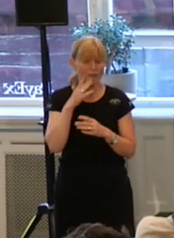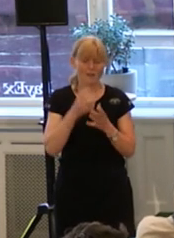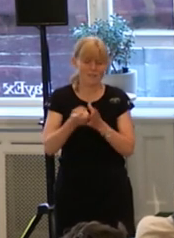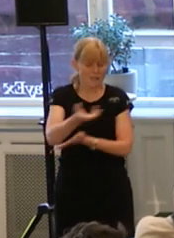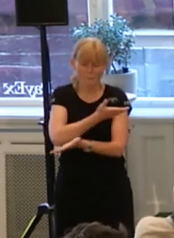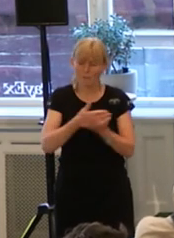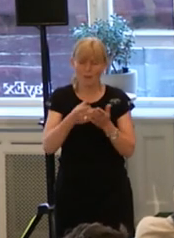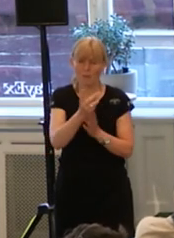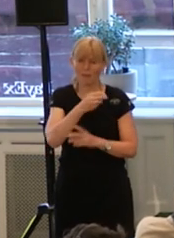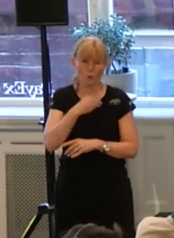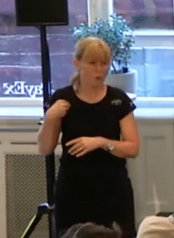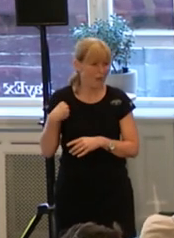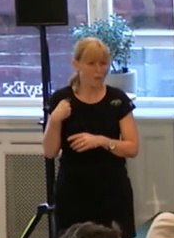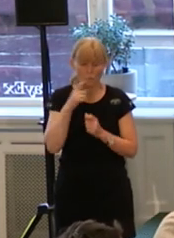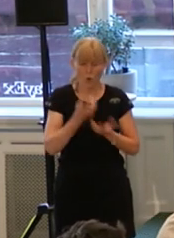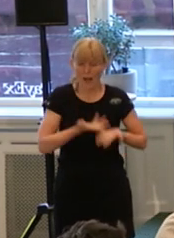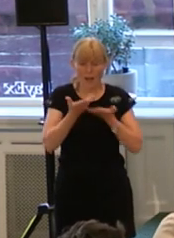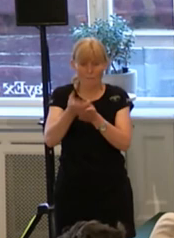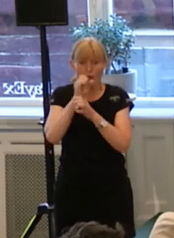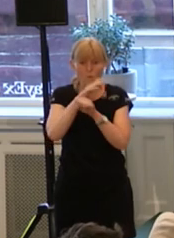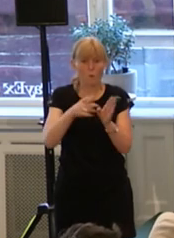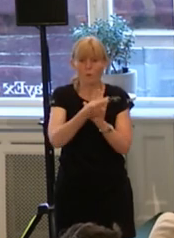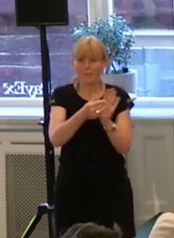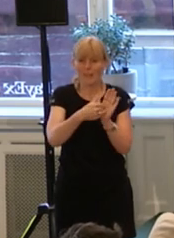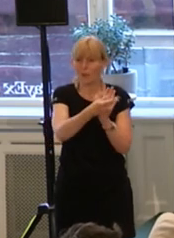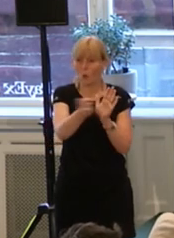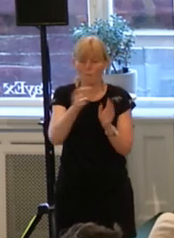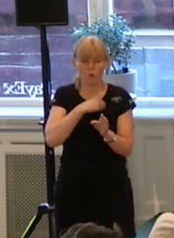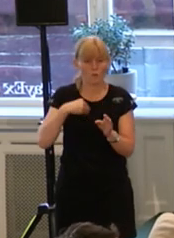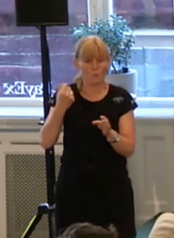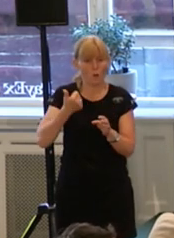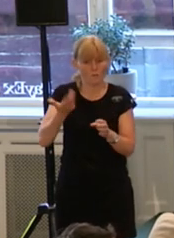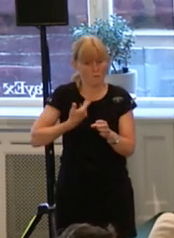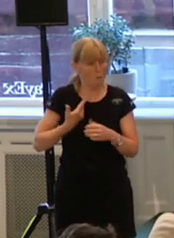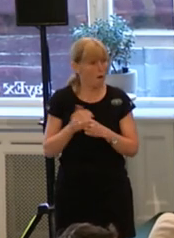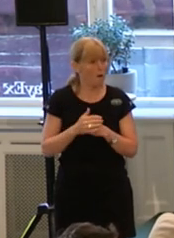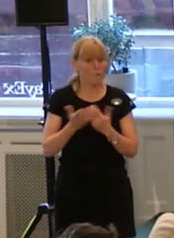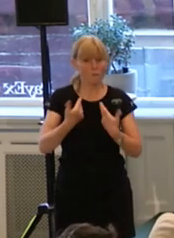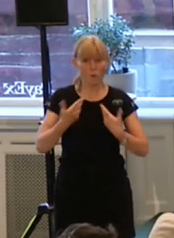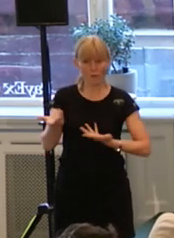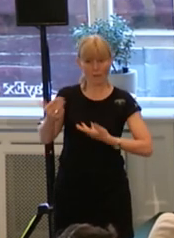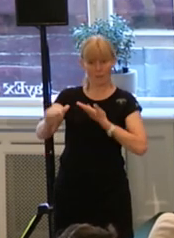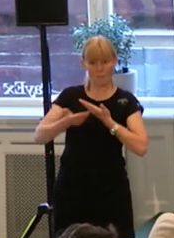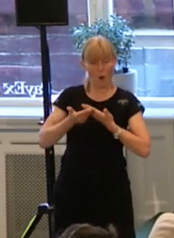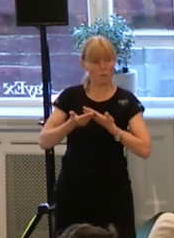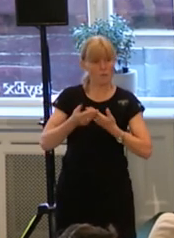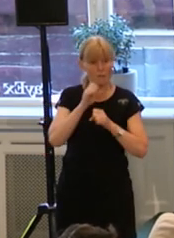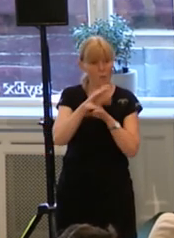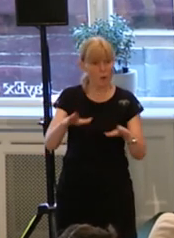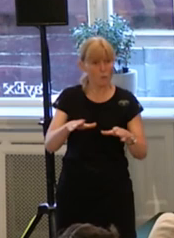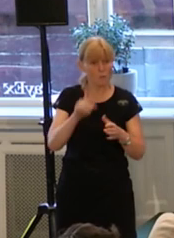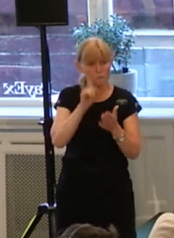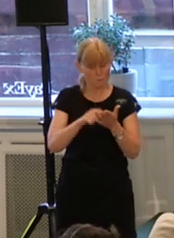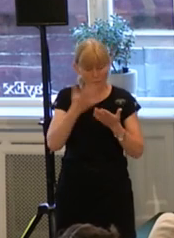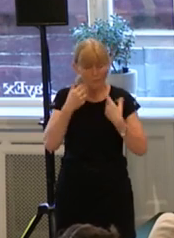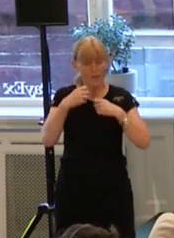andra myndigheter. Vi kan inte lämna över information till de som behöver ha det. Och vi får inte heller den informationen som vi behöver ha för att